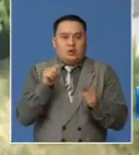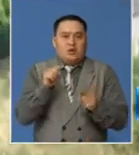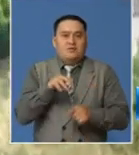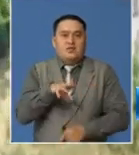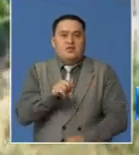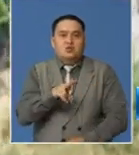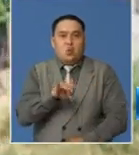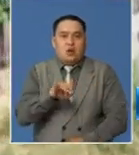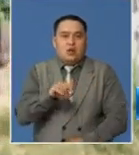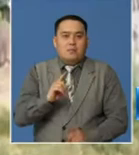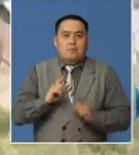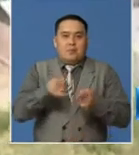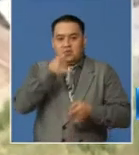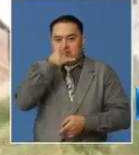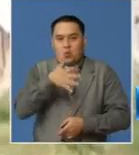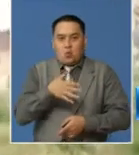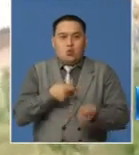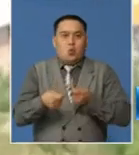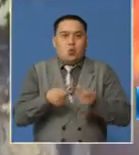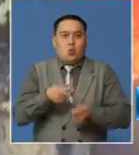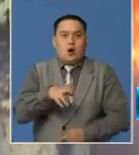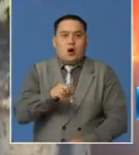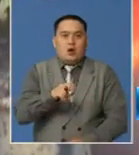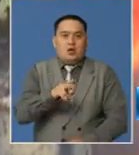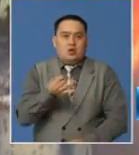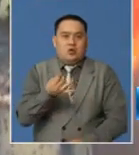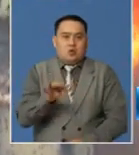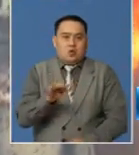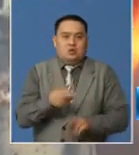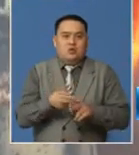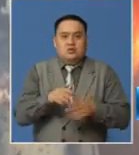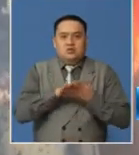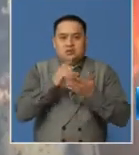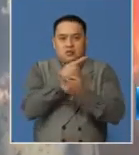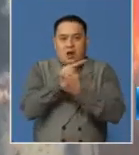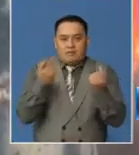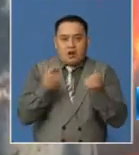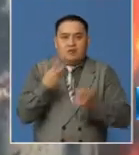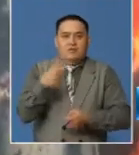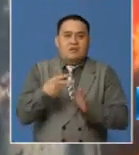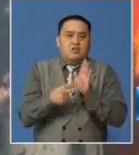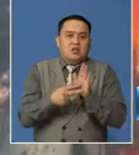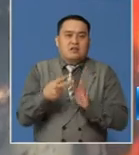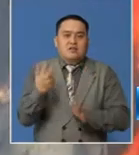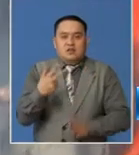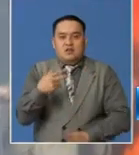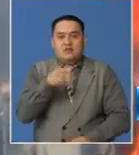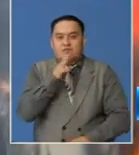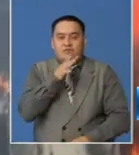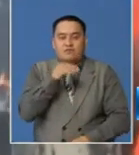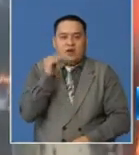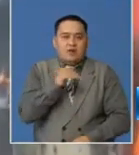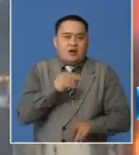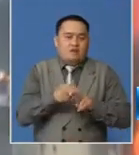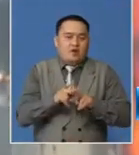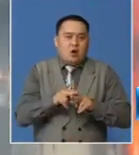что в Венесуэлу им не попасть. Лидер оппозиции Хуан Гуайдо неоднократно заявлял, что в страну 23 февраля из-за границы, в том числе